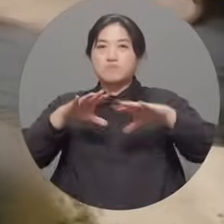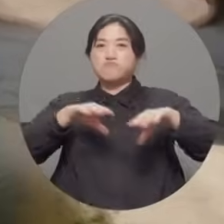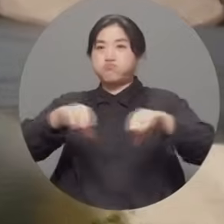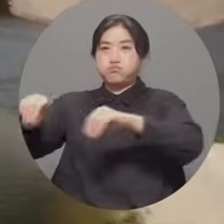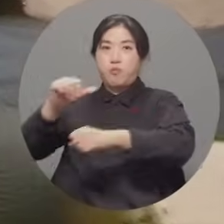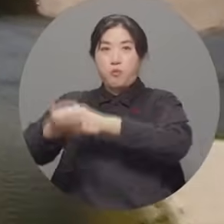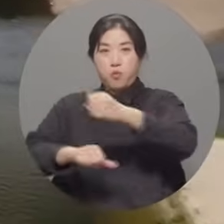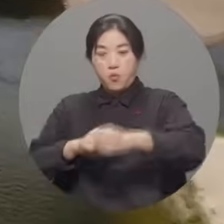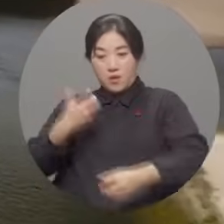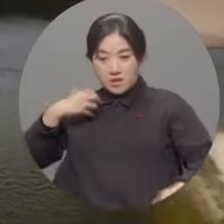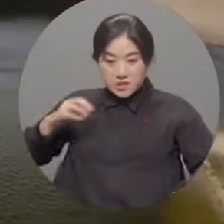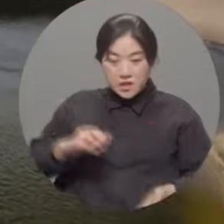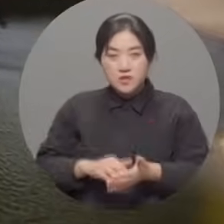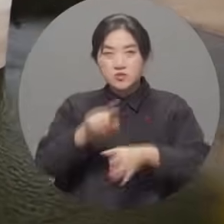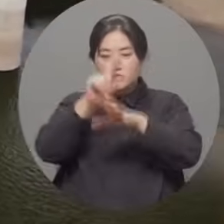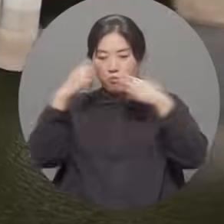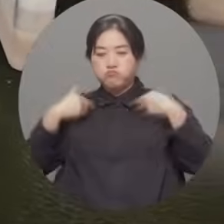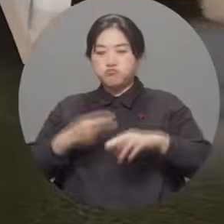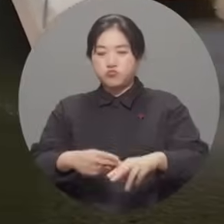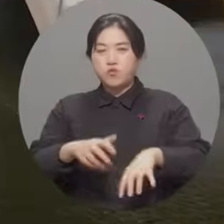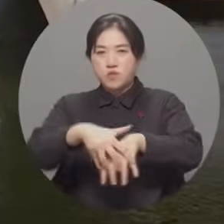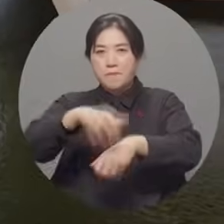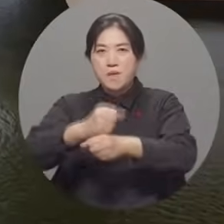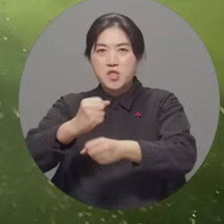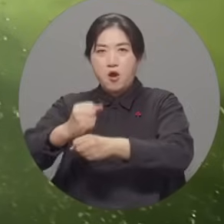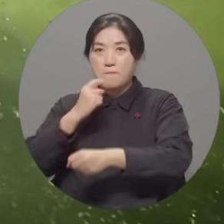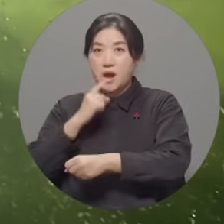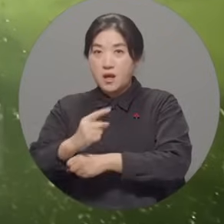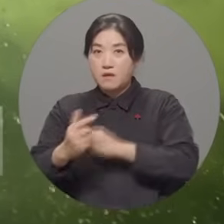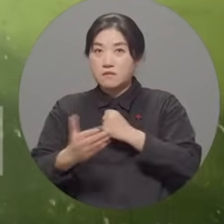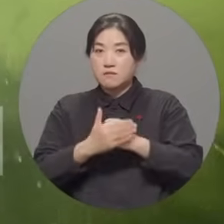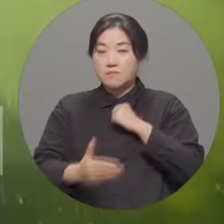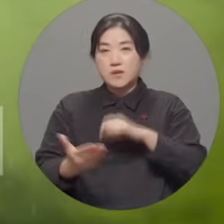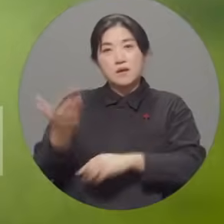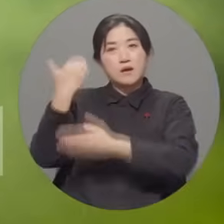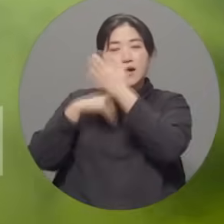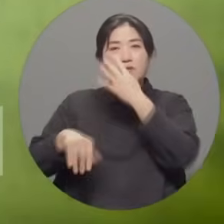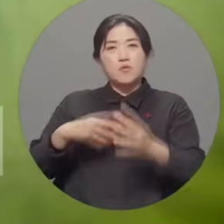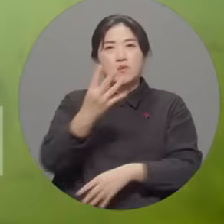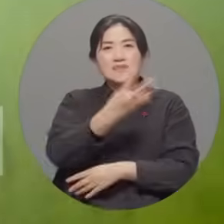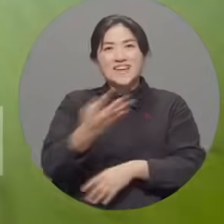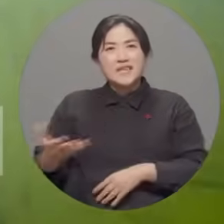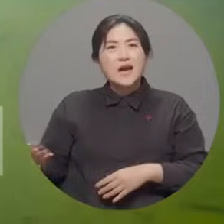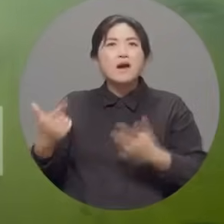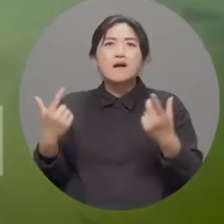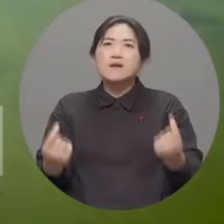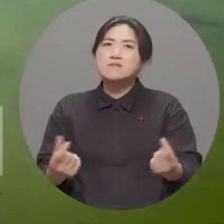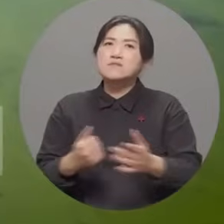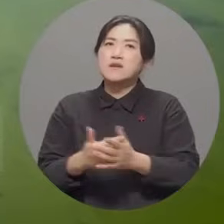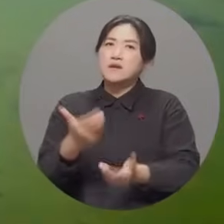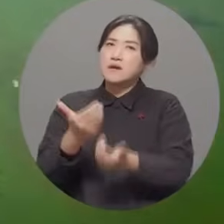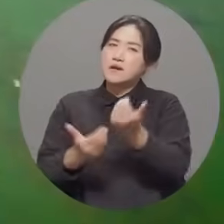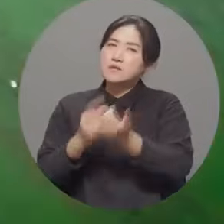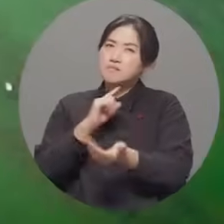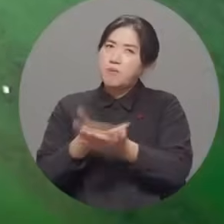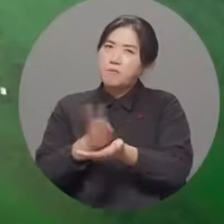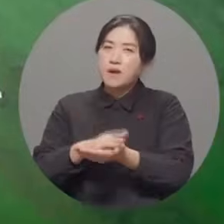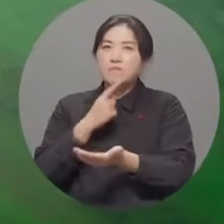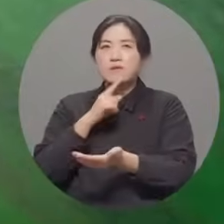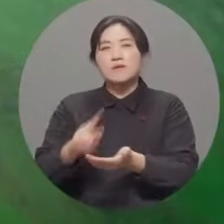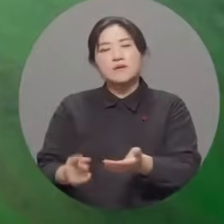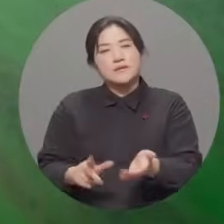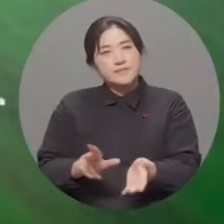만에 다시 정부 주도로 댐을 짓겠다는 방침이어서 과거 4대강 사업 같은 논란과 갈등으로 이어질 가능성도